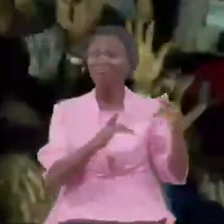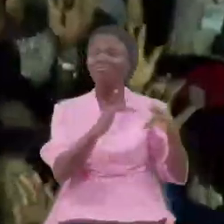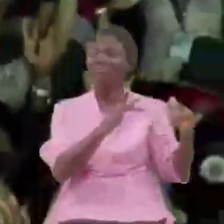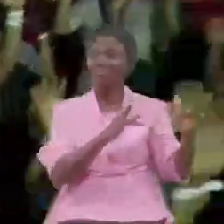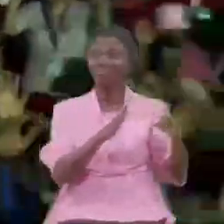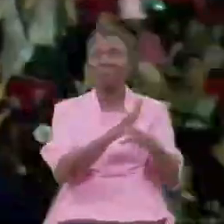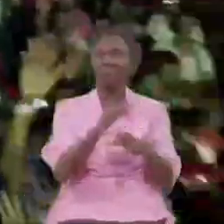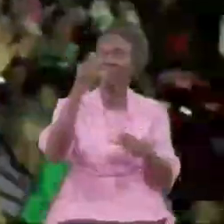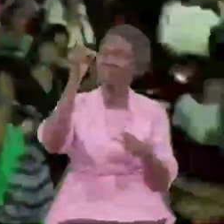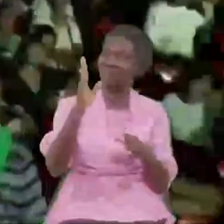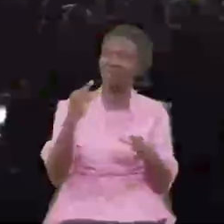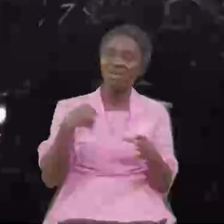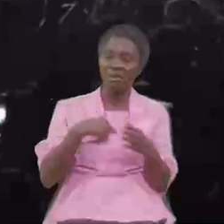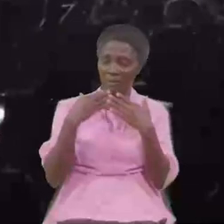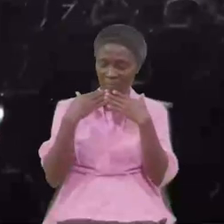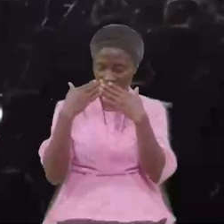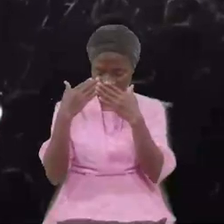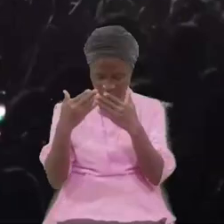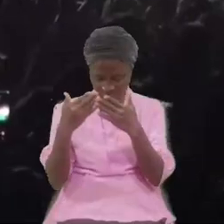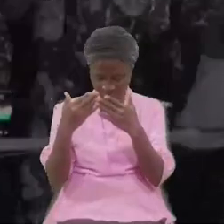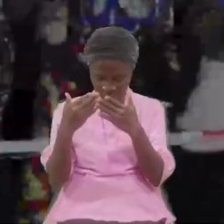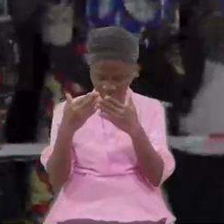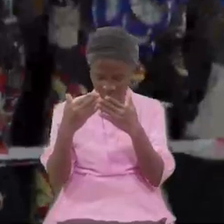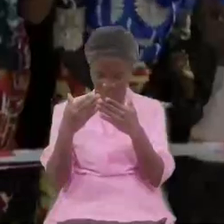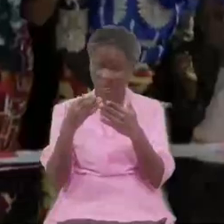Dieu Miséricordieux, nous te disons merci.